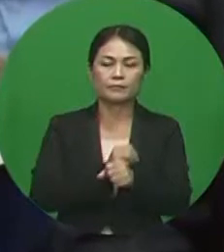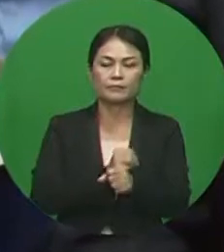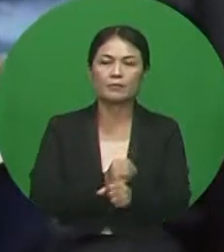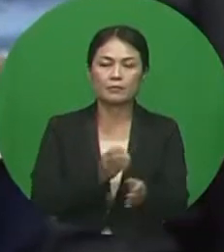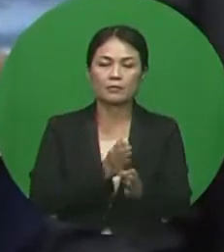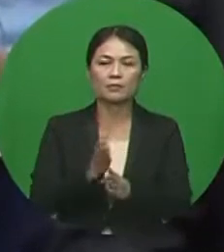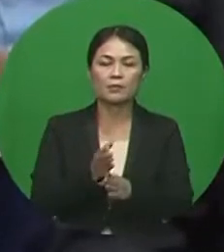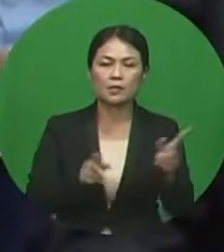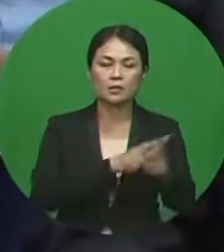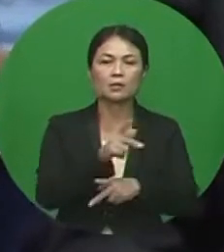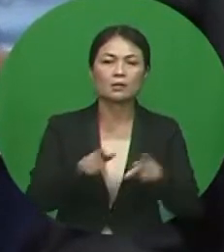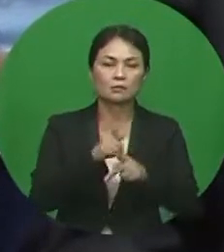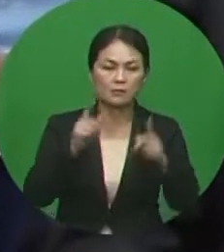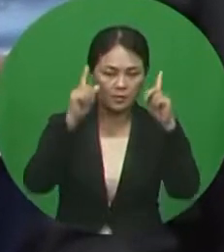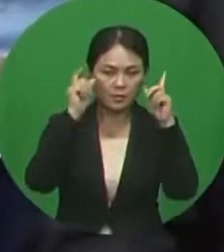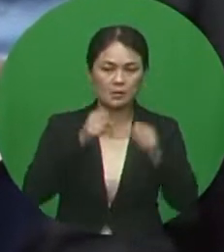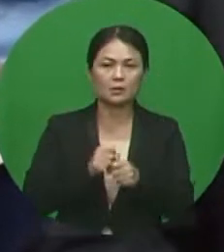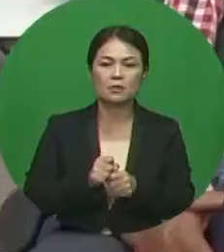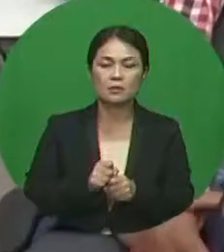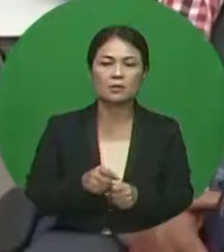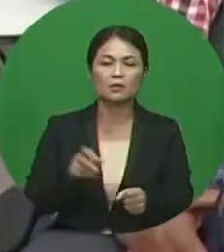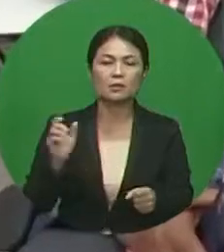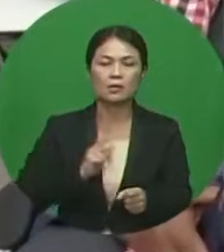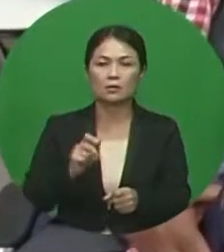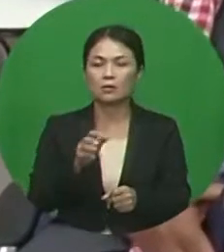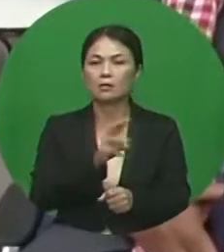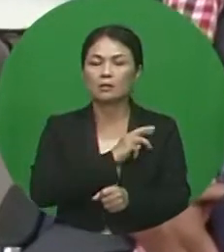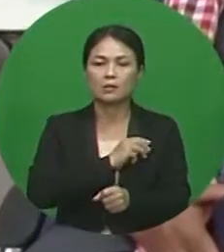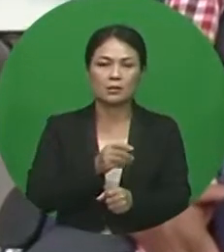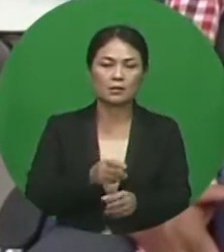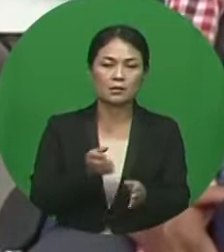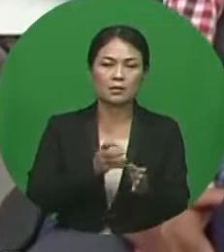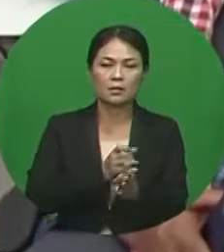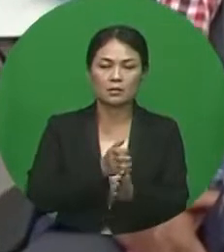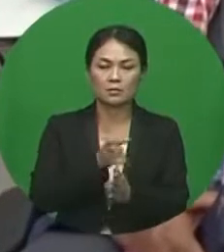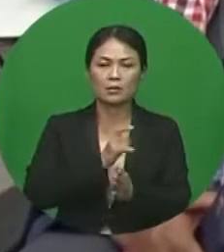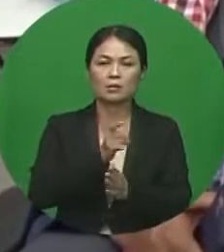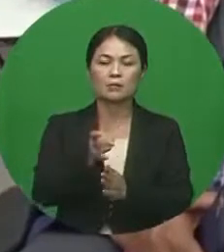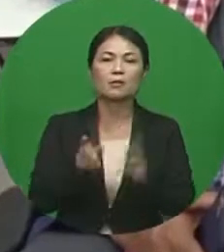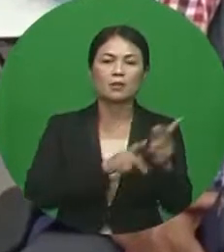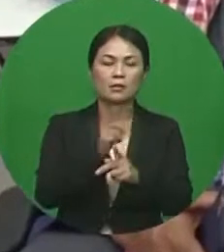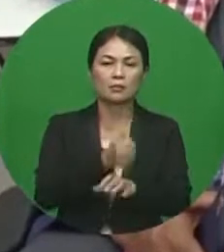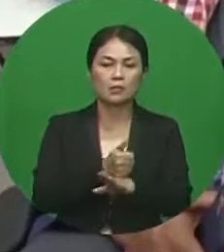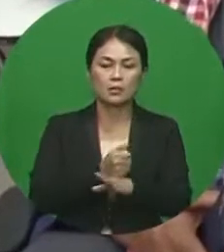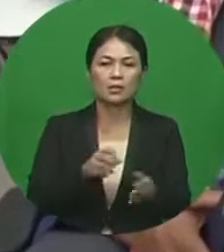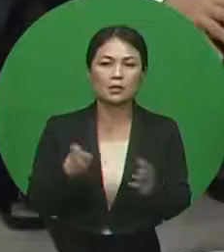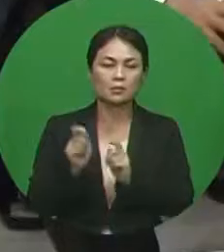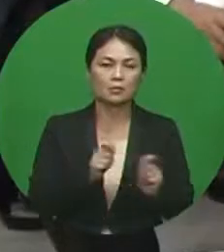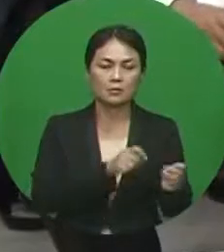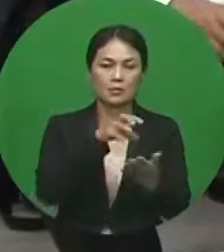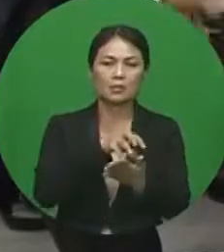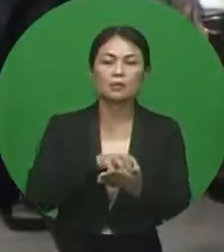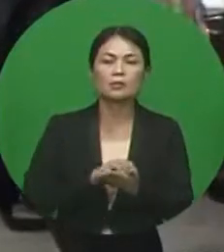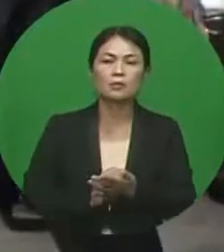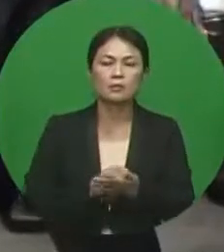សាធារណៈឯកឧត្តមយុបុណារដ្ឋលេខាធិការក្រសួងមុខងារសាធារណៈនិងជានាយកសាលាភូមិន្ទរដ្ឋបាលព្